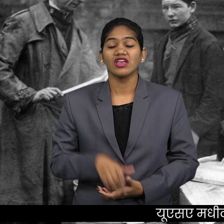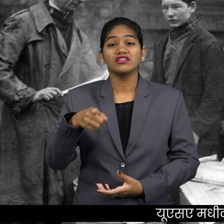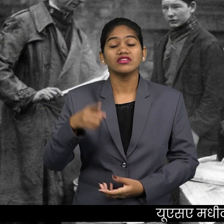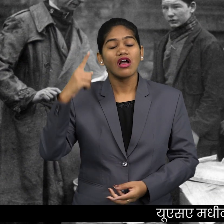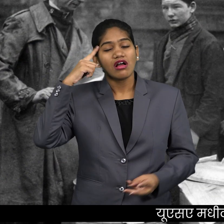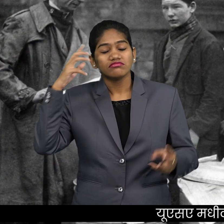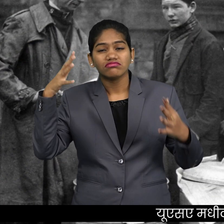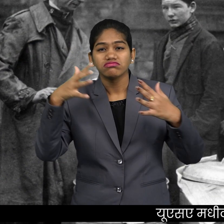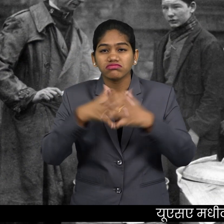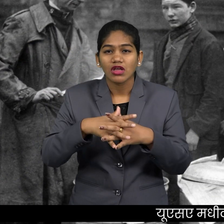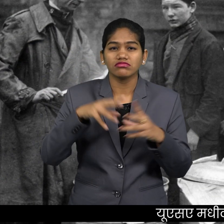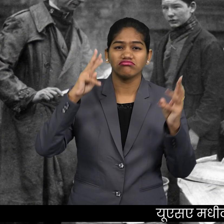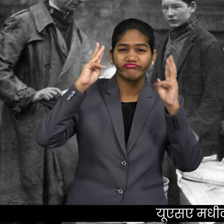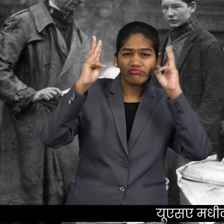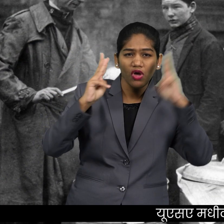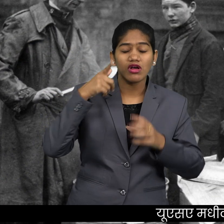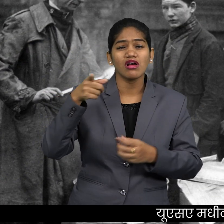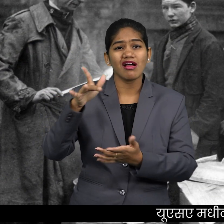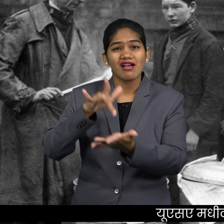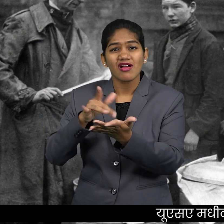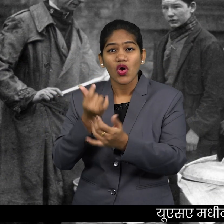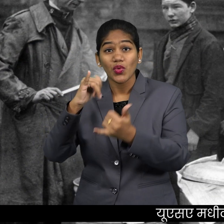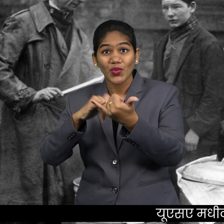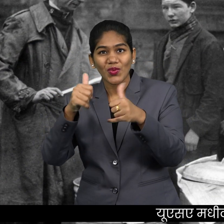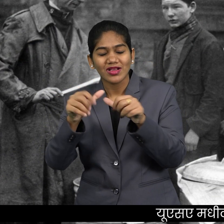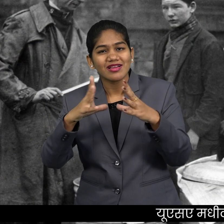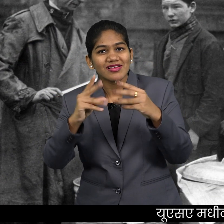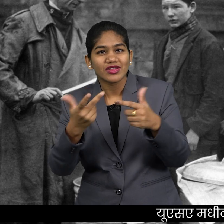USA मधील महामंदीचे निराकरण